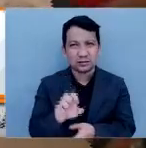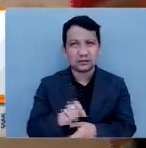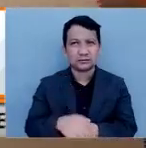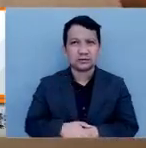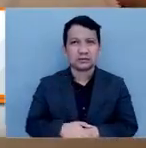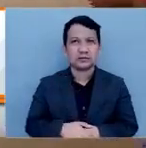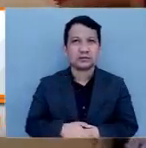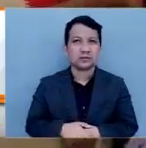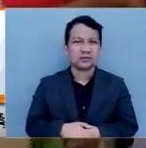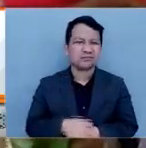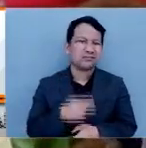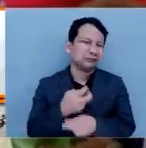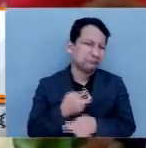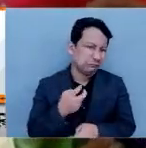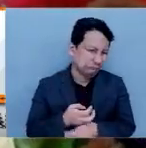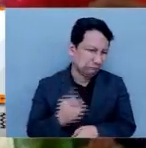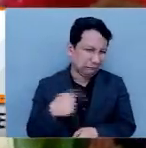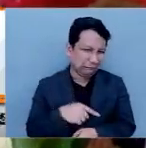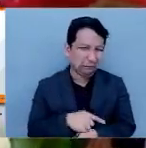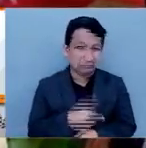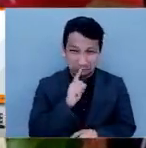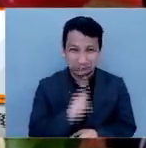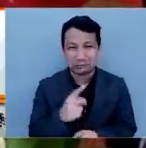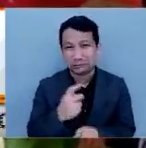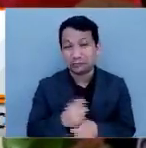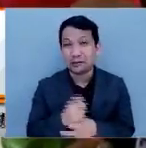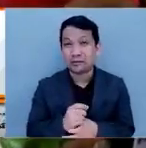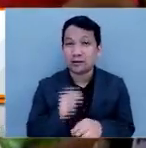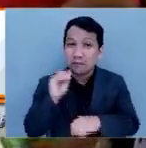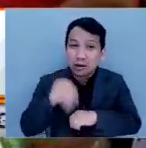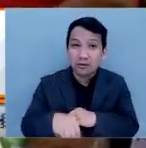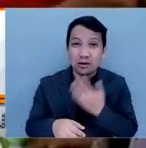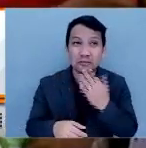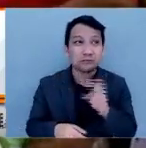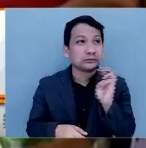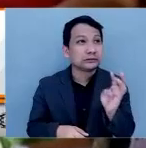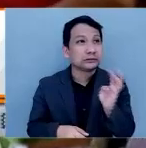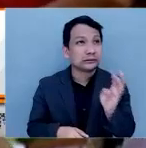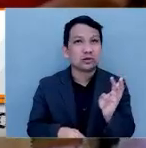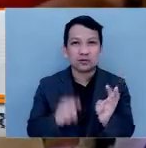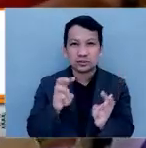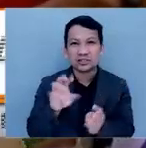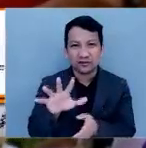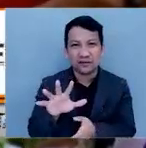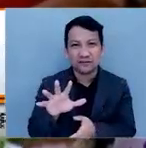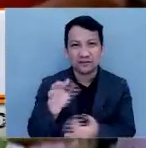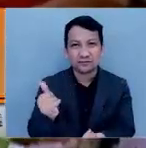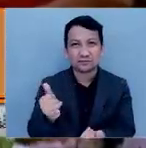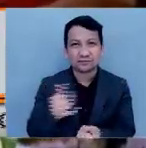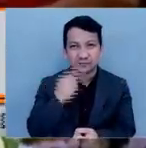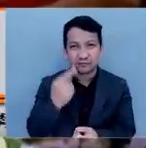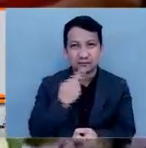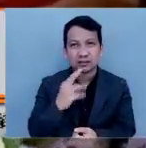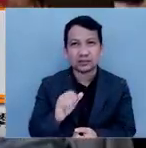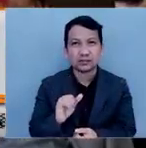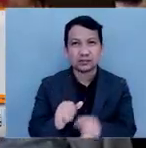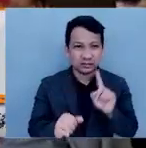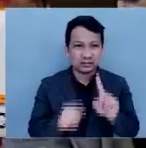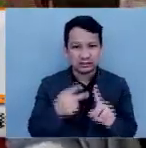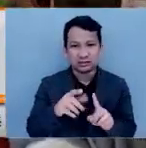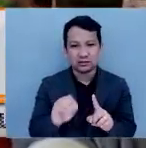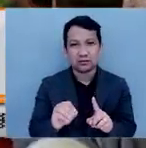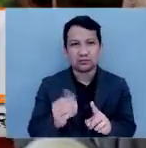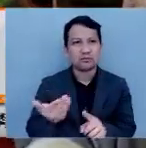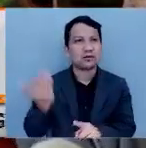Mahirap talaga, sir, kasi umabot na ng 60 o 65 peso ngayon ang rice kada kilo.